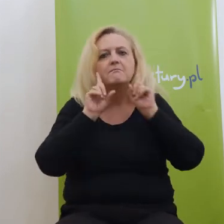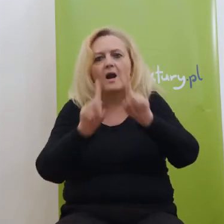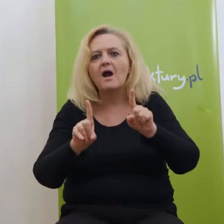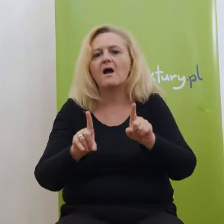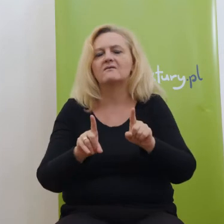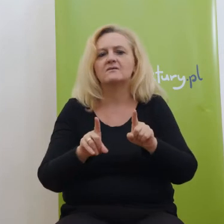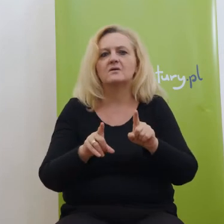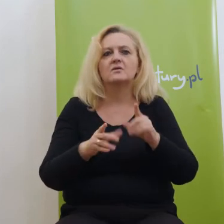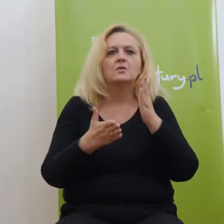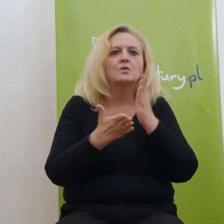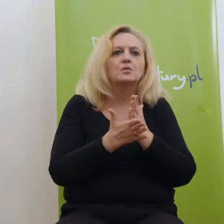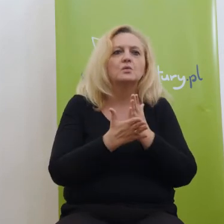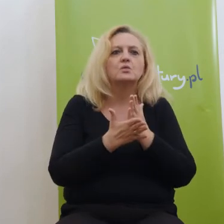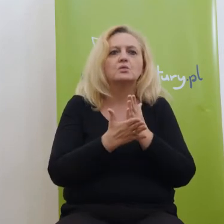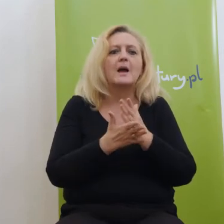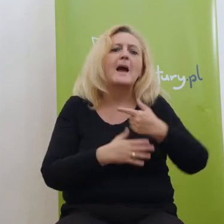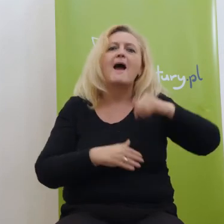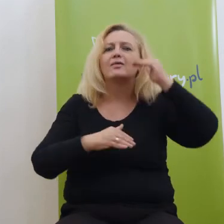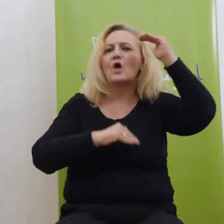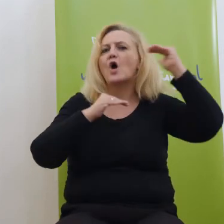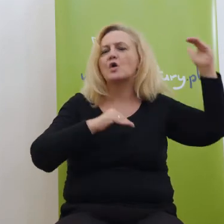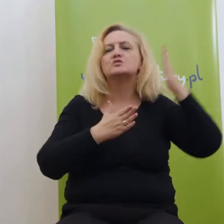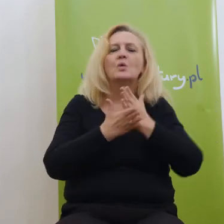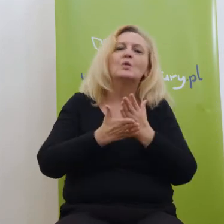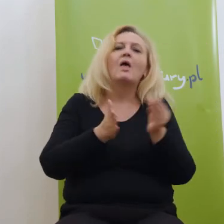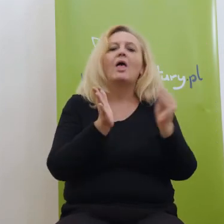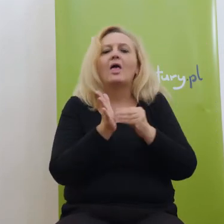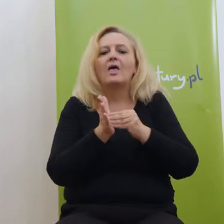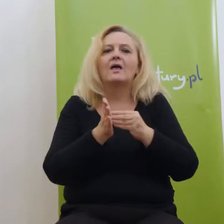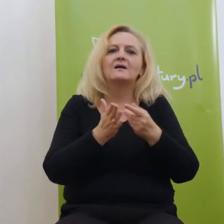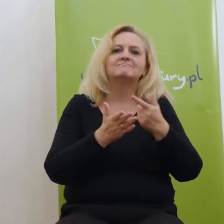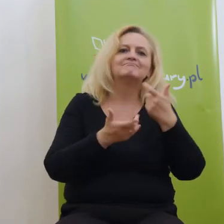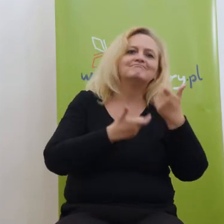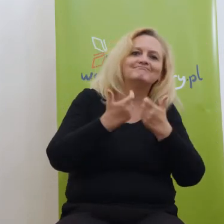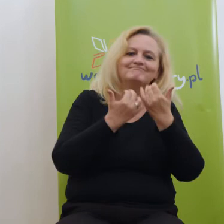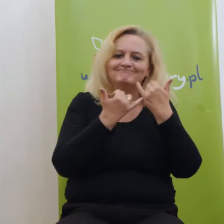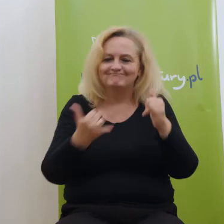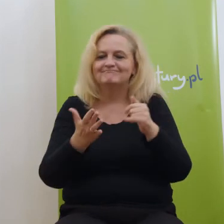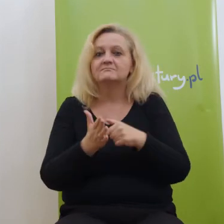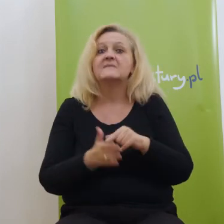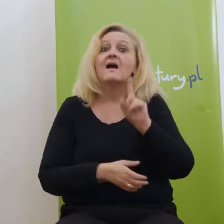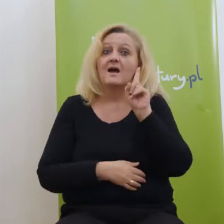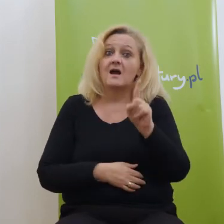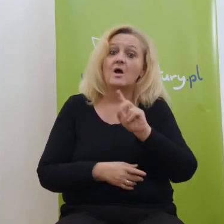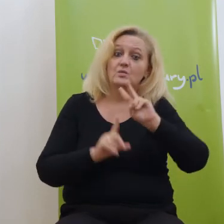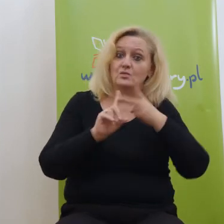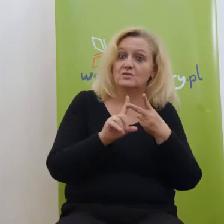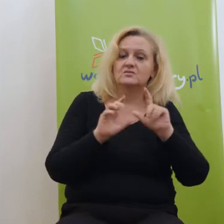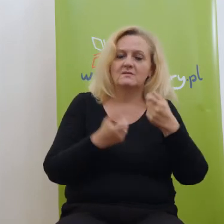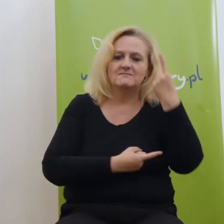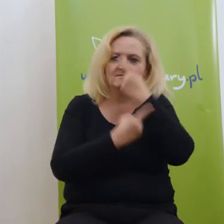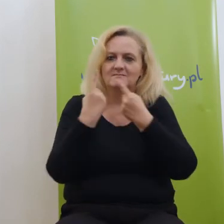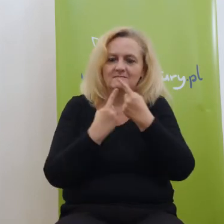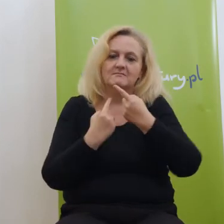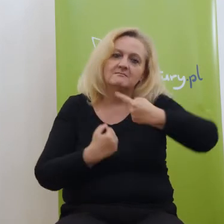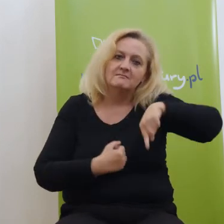jesteśmy przefiltrowani przez różne rzeczy, którymi nas życie doświadczyło. A z drugiej strony to myślę sobie, na